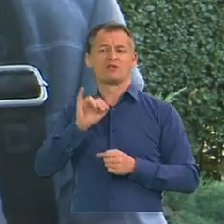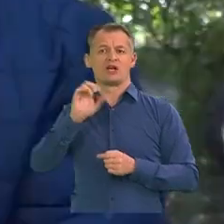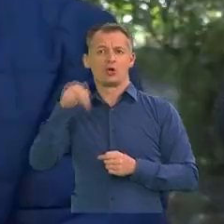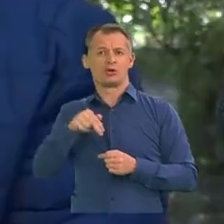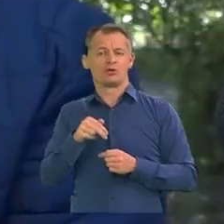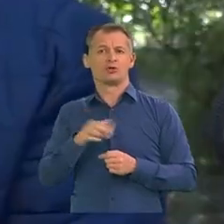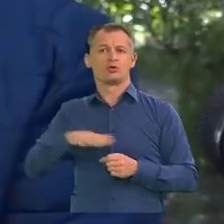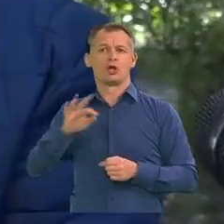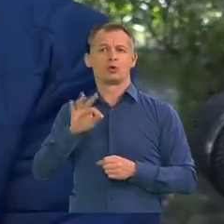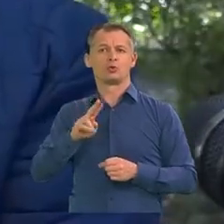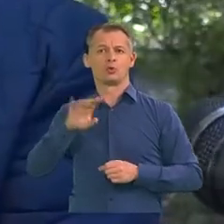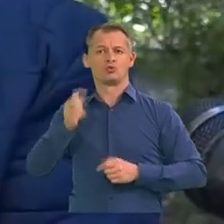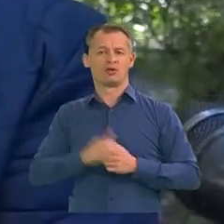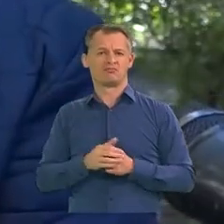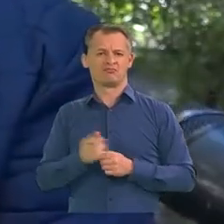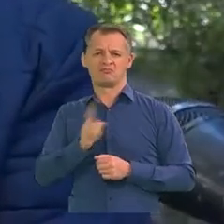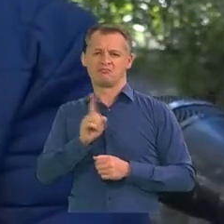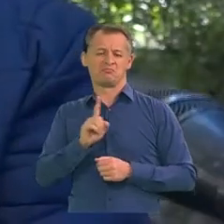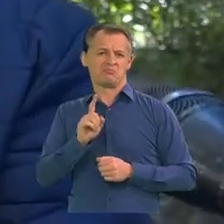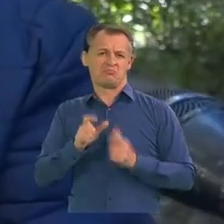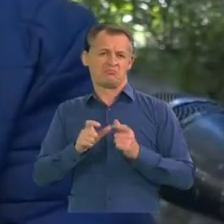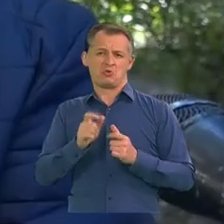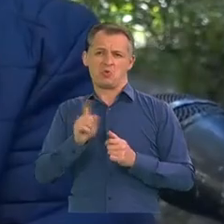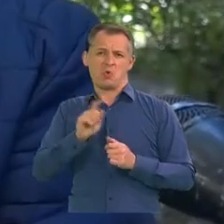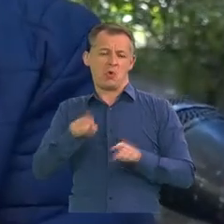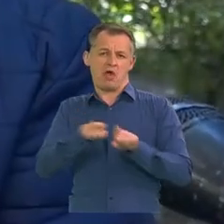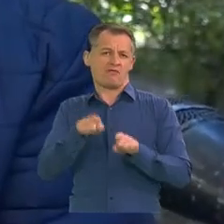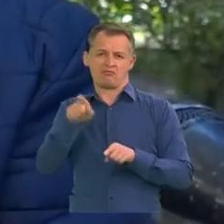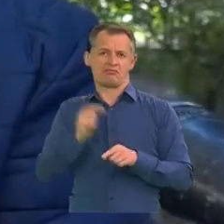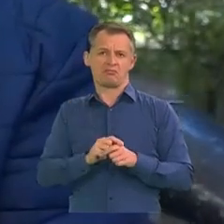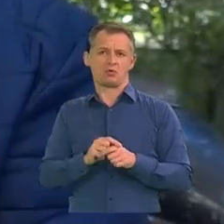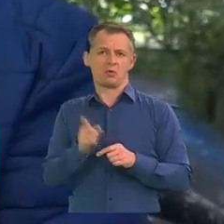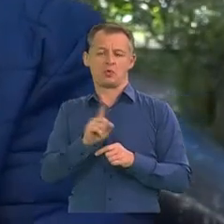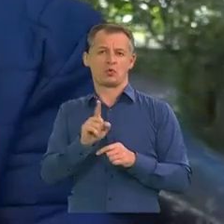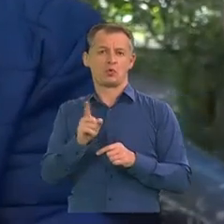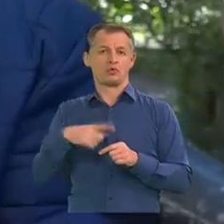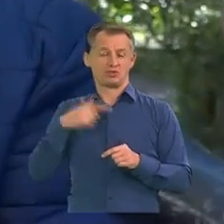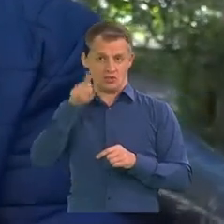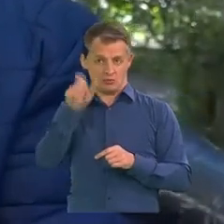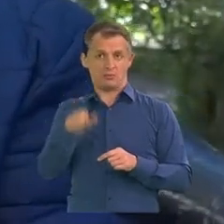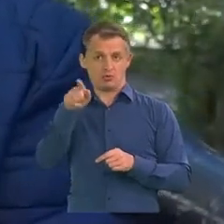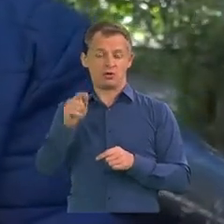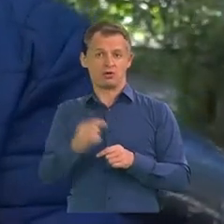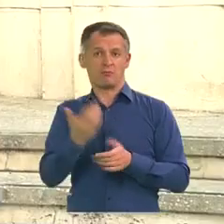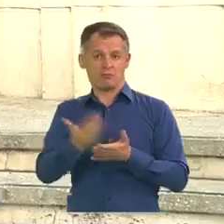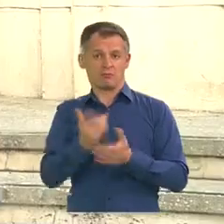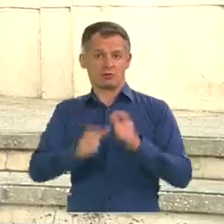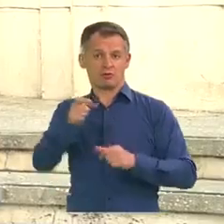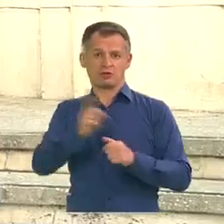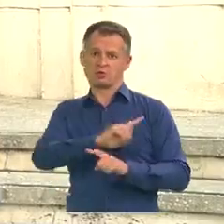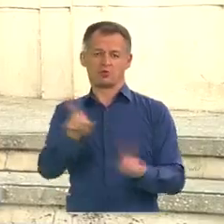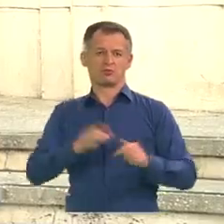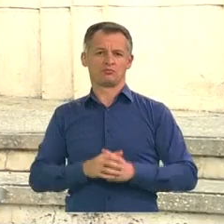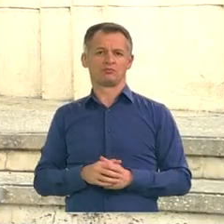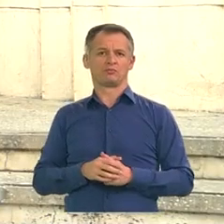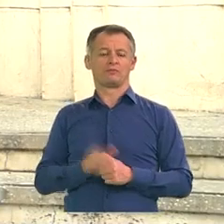Tulcei. Nu mă caracterizează și nu sunt. Nu sunteți dumneavoastră în acele... Da, nu mă caracterizează și nu. La audierile de la